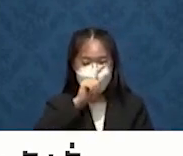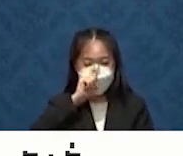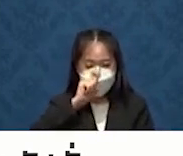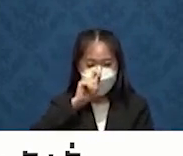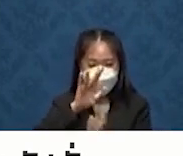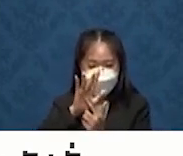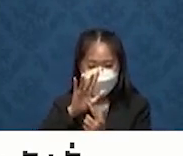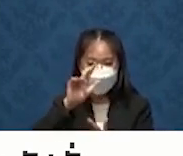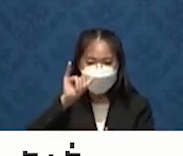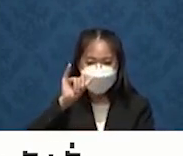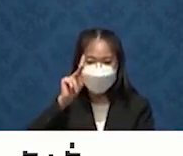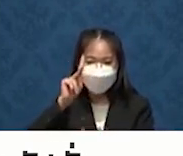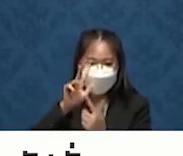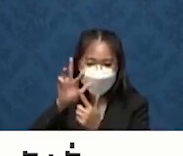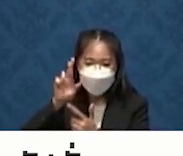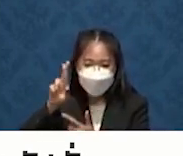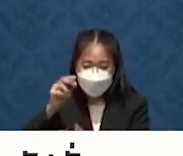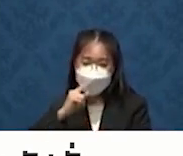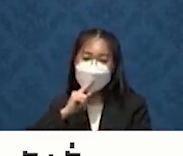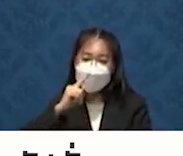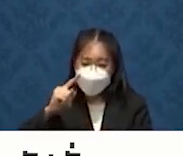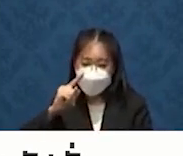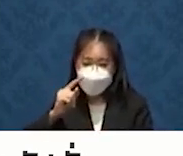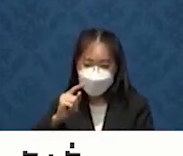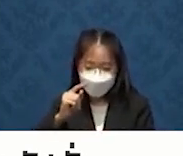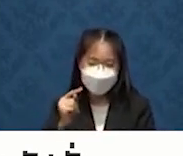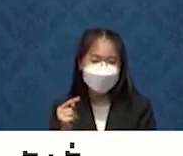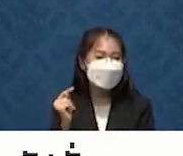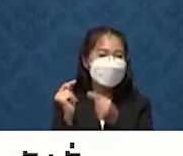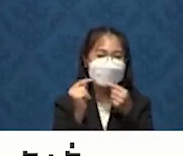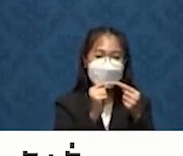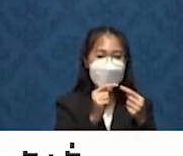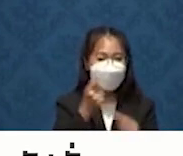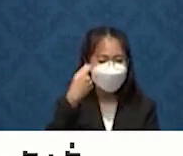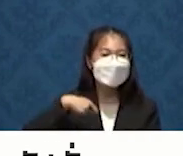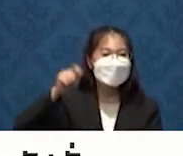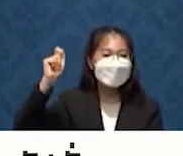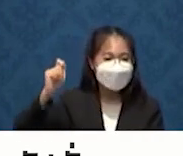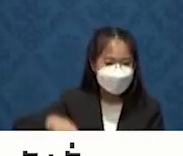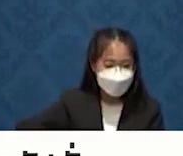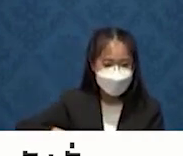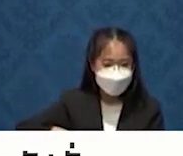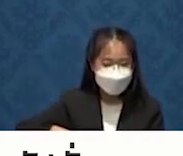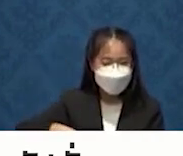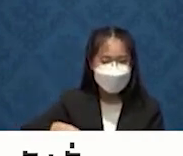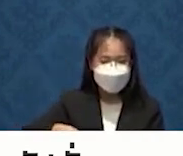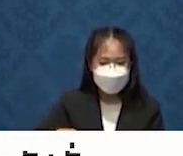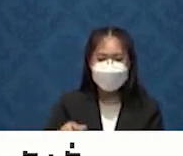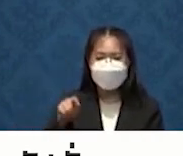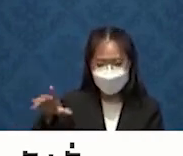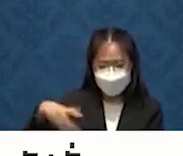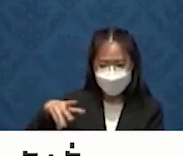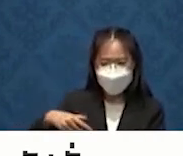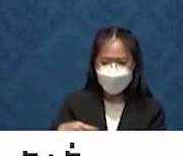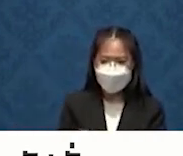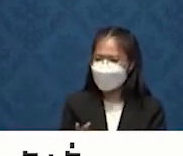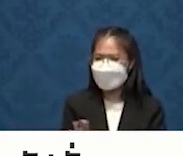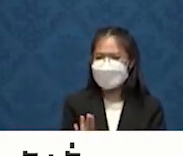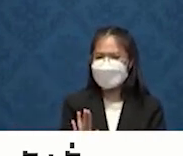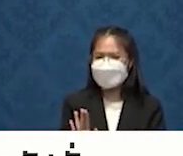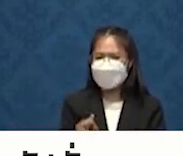ศาลแล้วนะครับเพราะฉะนั้นสิ่งที่ท่านข่าวหามาเนี่ยมันก็ไม่เป็นความจริงนะครับและก็ในวันนี้เนี่ยรัฐบาลชุด